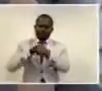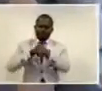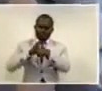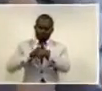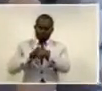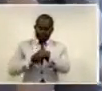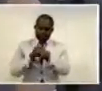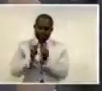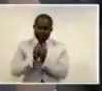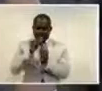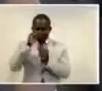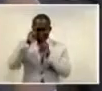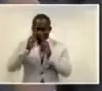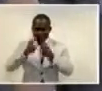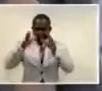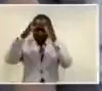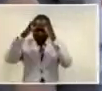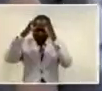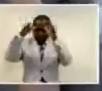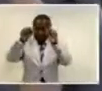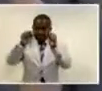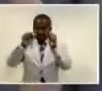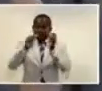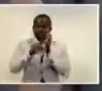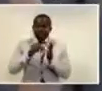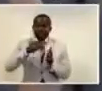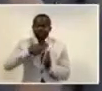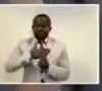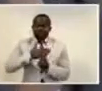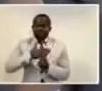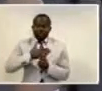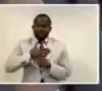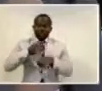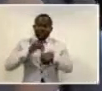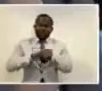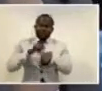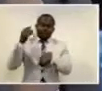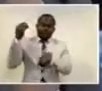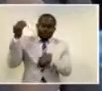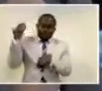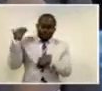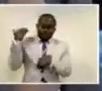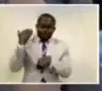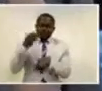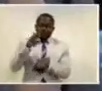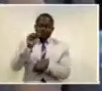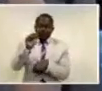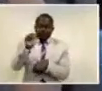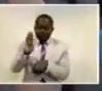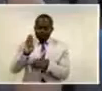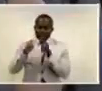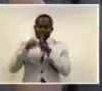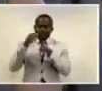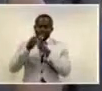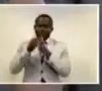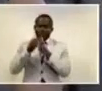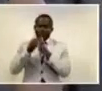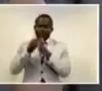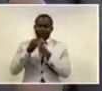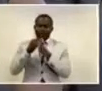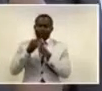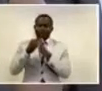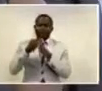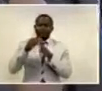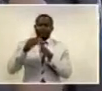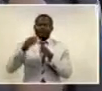Musanze. Nyakubahwa Perezida wa Repubulika, ikibazo cyanjye ubwo ikigo ubwo rabo yubakaga za Green Hills